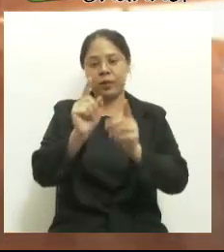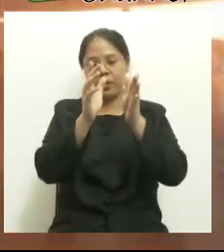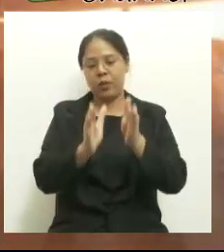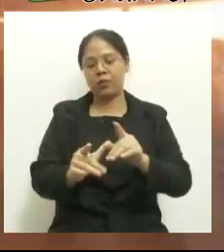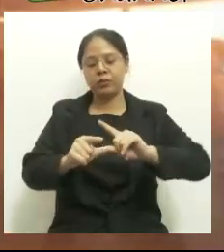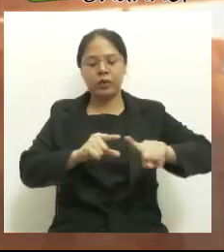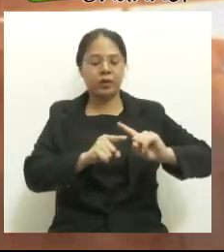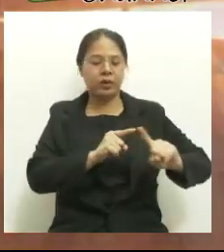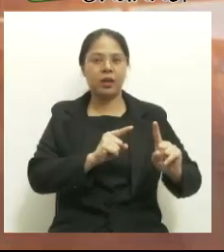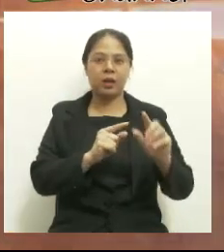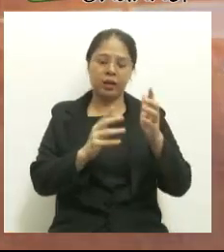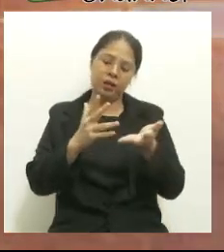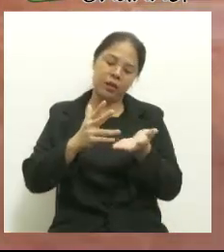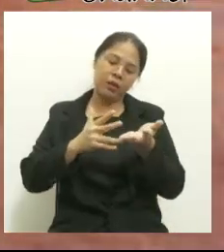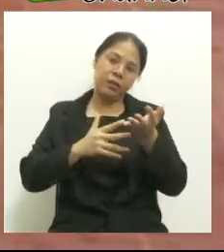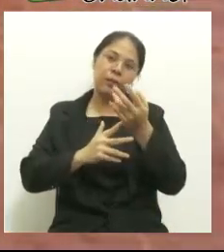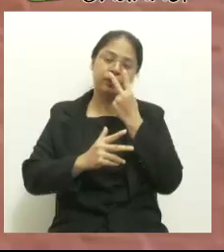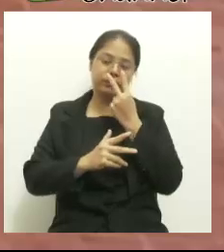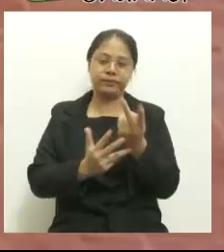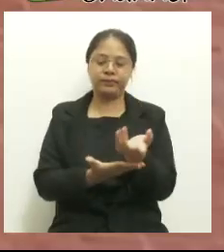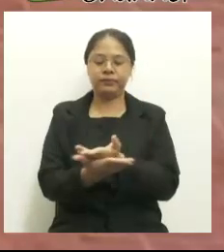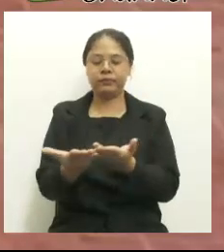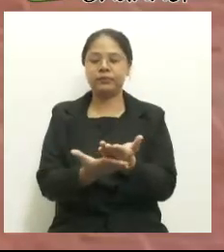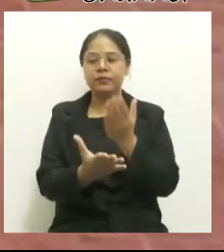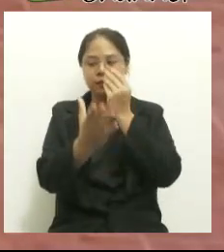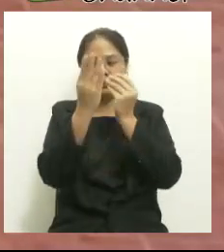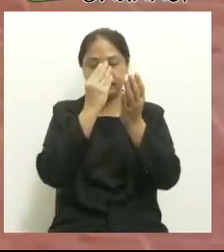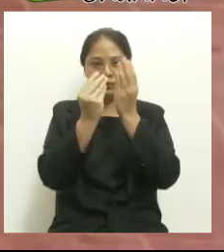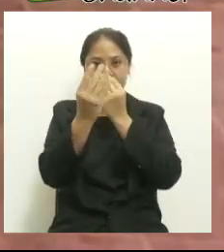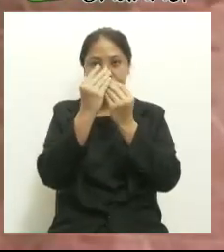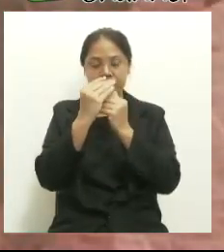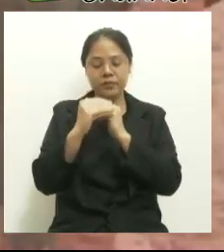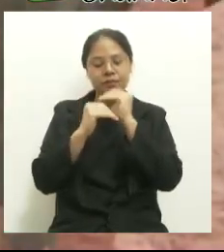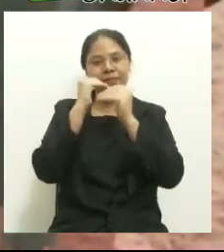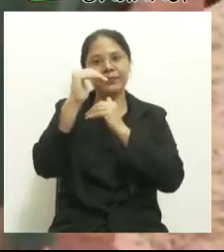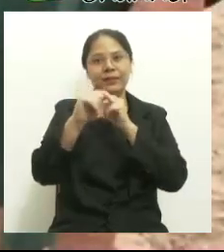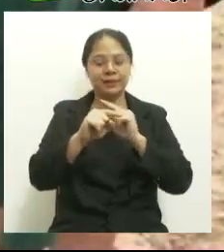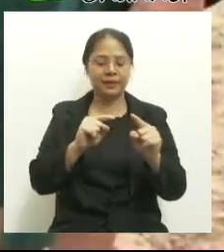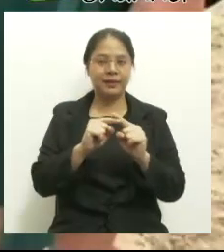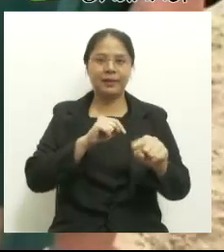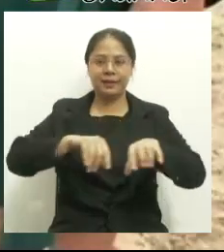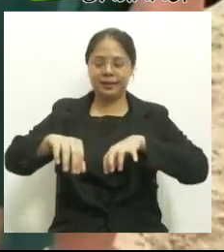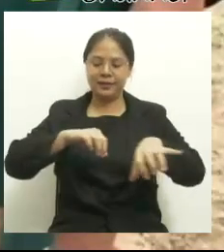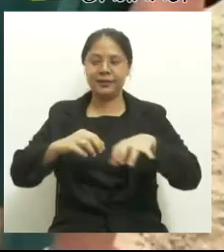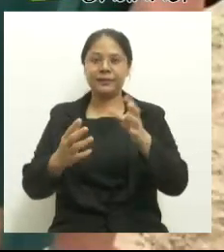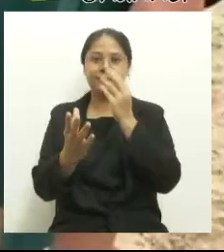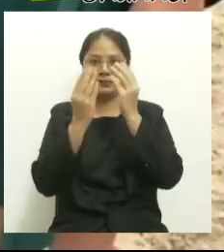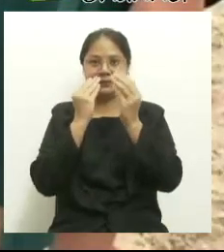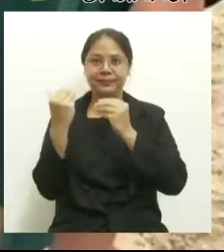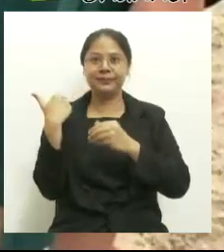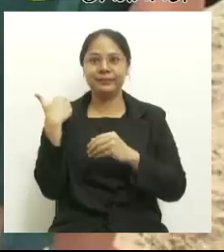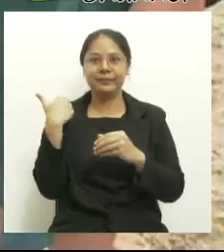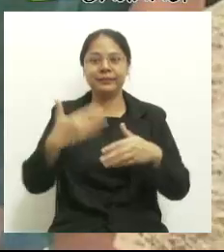างเป็นระบบมีการแลกเปลี่ยนเรียนรู้และให้ข้อมูลสะท้อนกลับเพื่อการพัฒนาและปรับปรุงการจัดการเรียนรู้ผู้เรียนมี